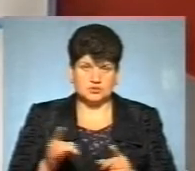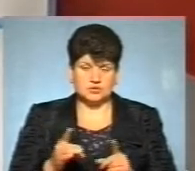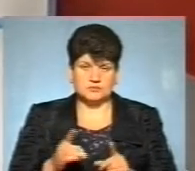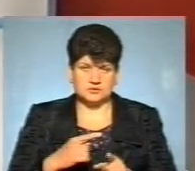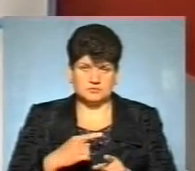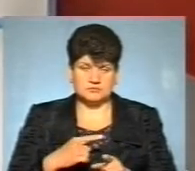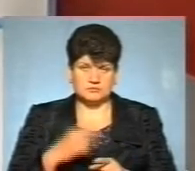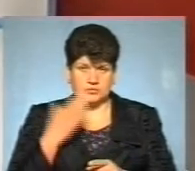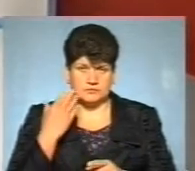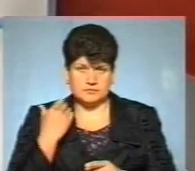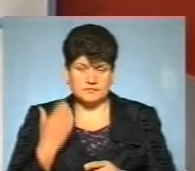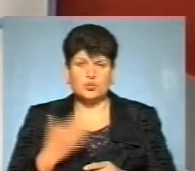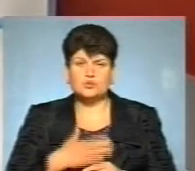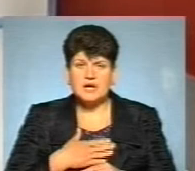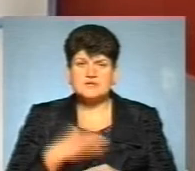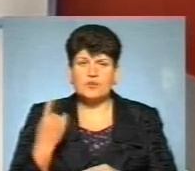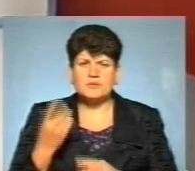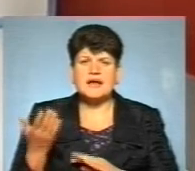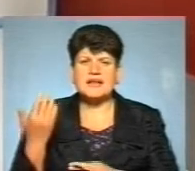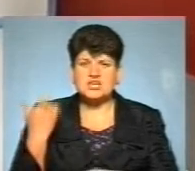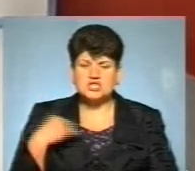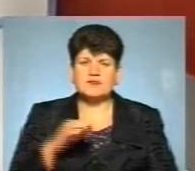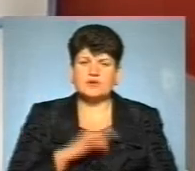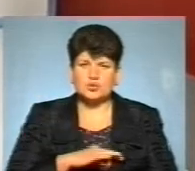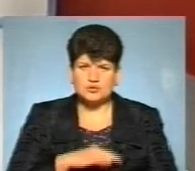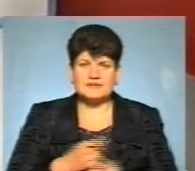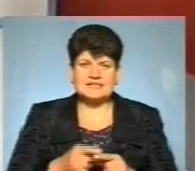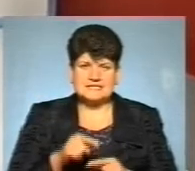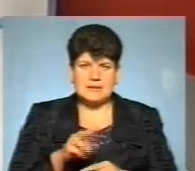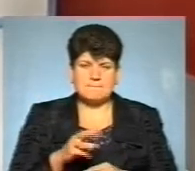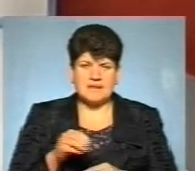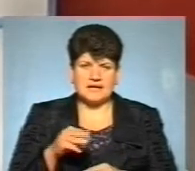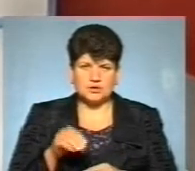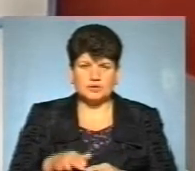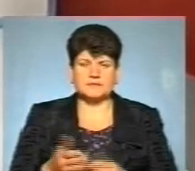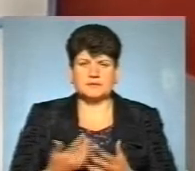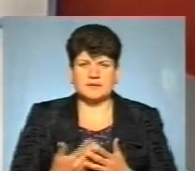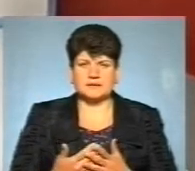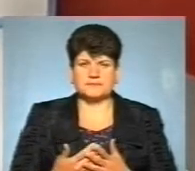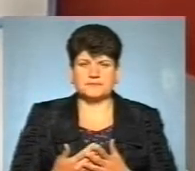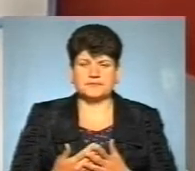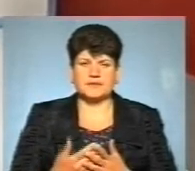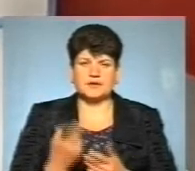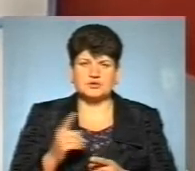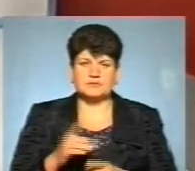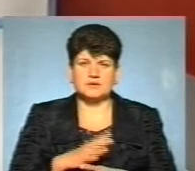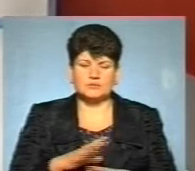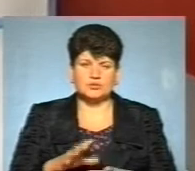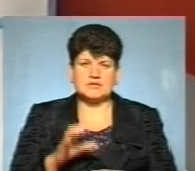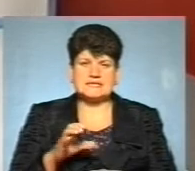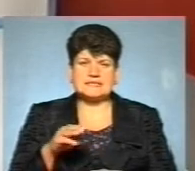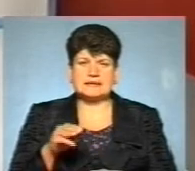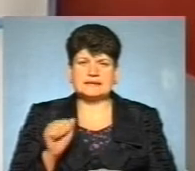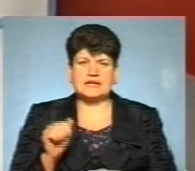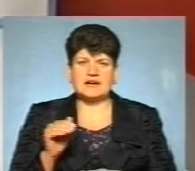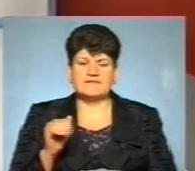звичайно збільшити загальний метод? В нас в області раніше використовувався такий метод, наприклад, запобігання стафілококової